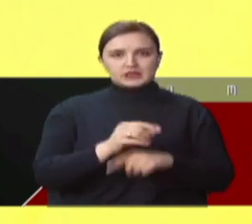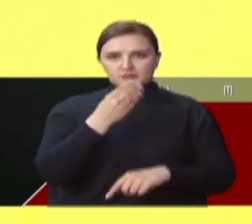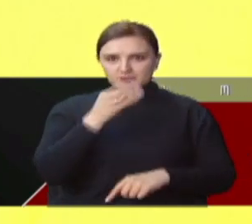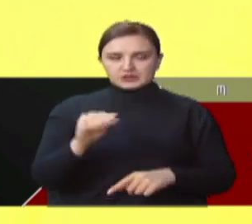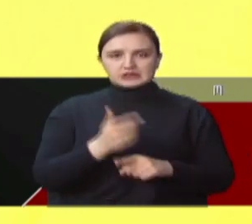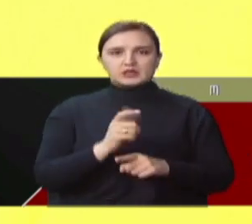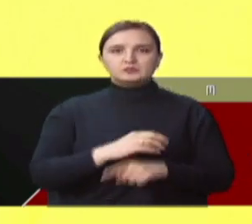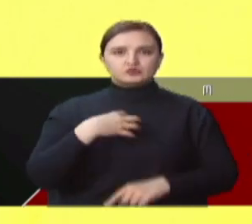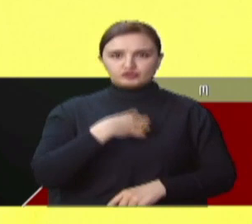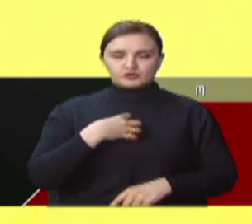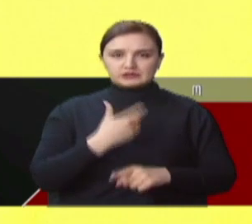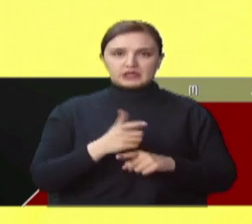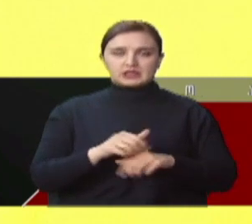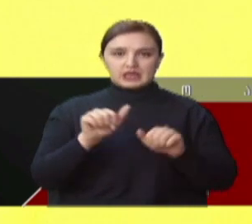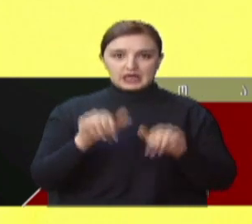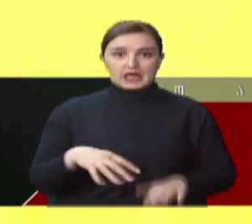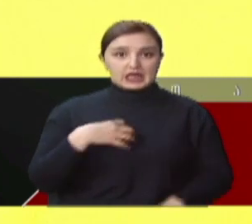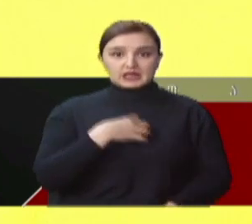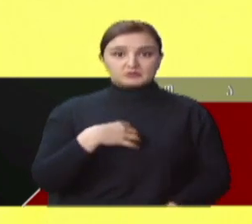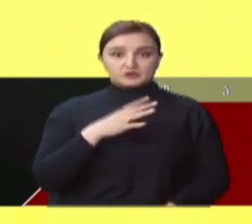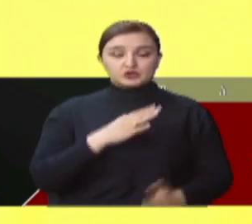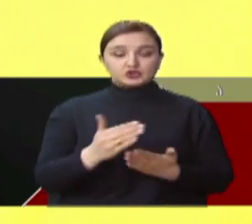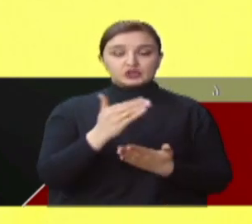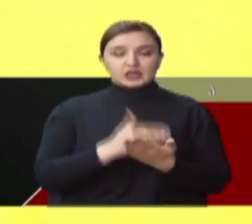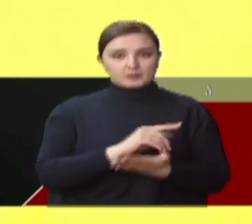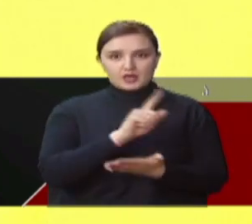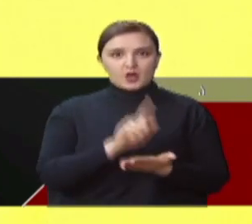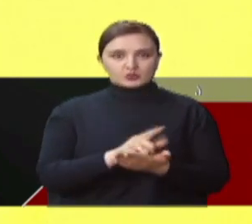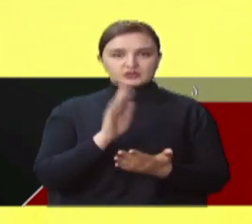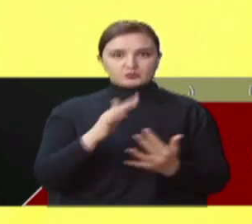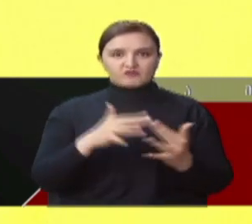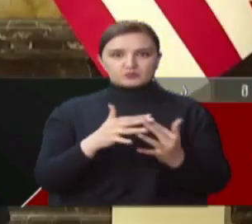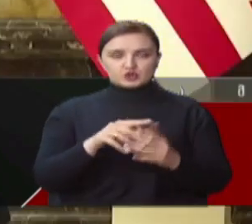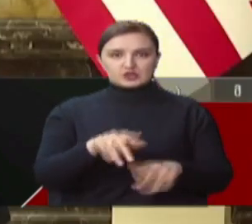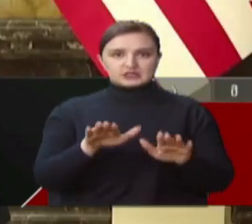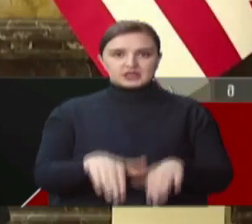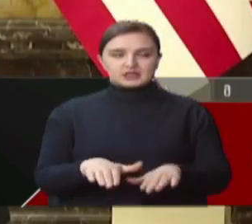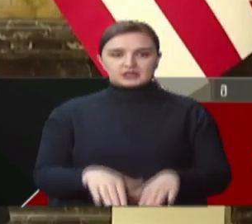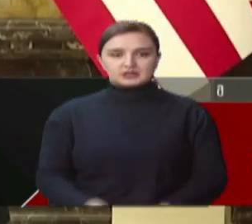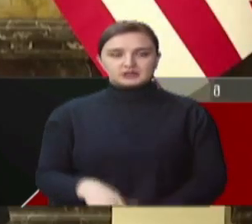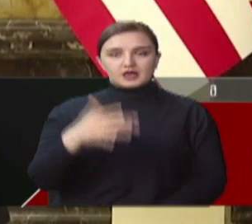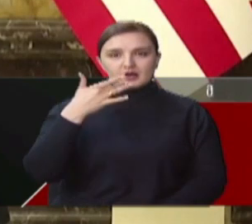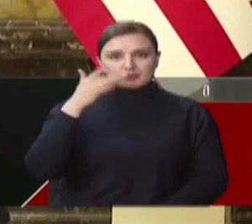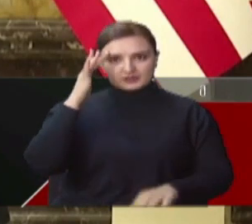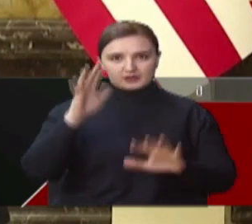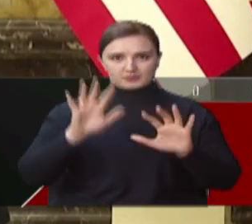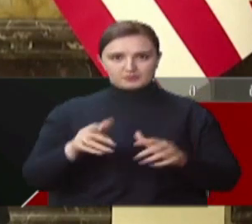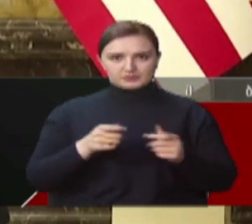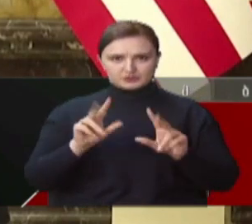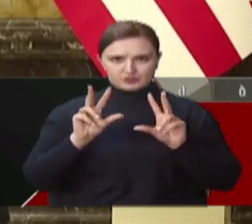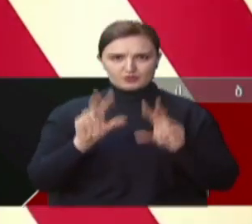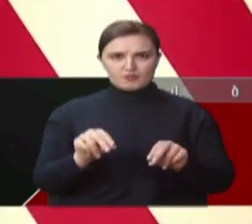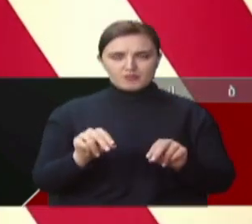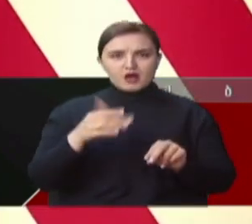მნიშვნელოვანი და ძალიან გადამწყვეტი იყო. შედეგები აუცილებლად აისახება ბრძოლის ველზე. ამერიკის პრეზიდენტმა პირობა დადო, რომ